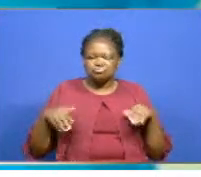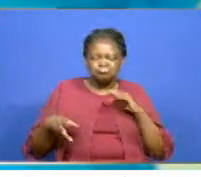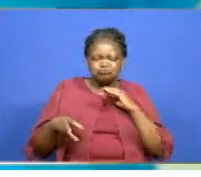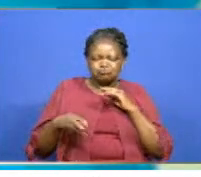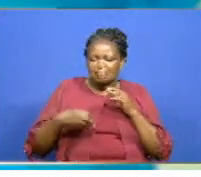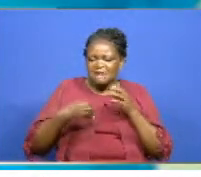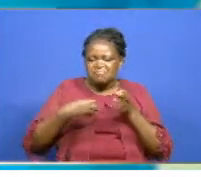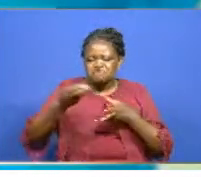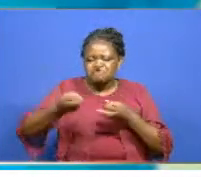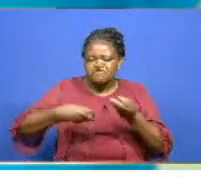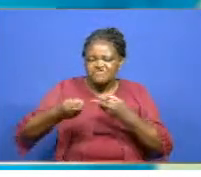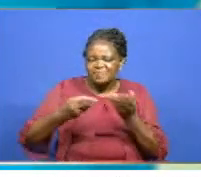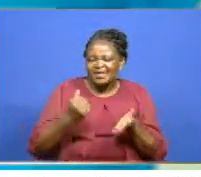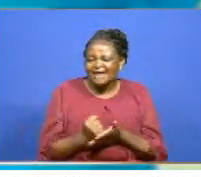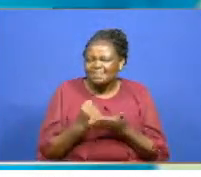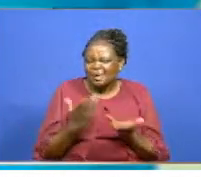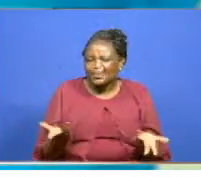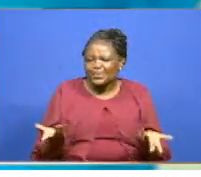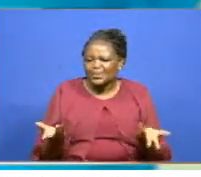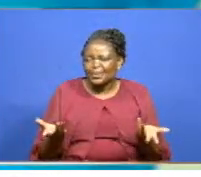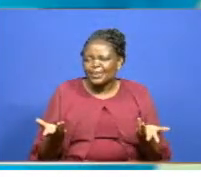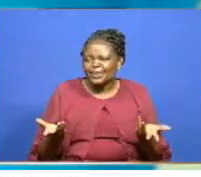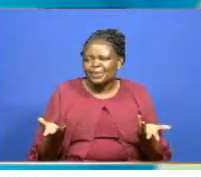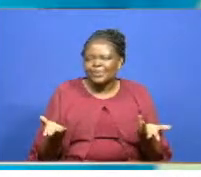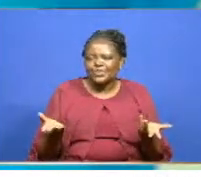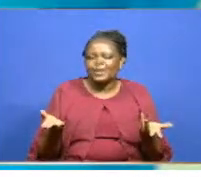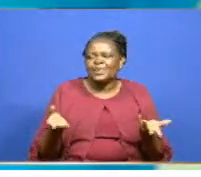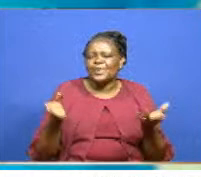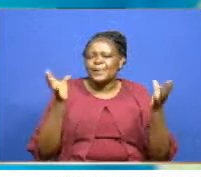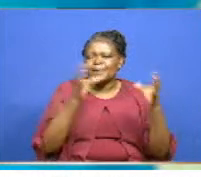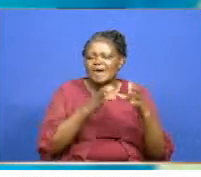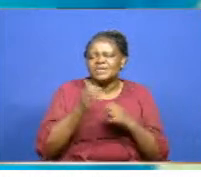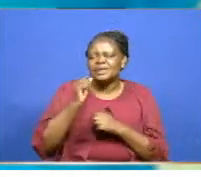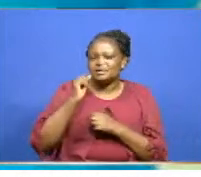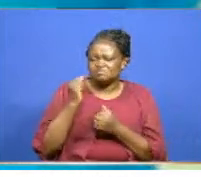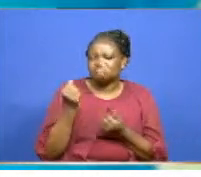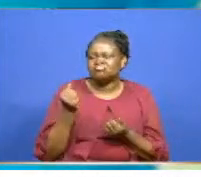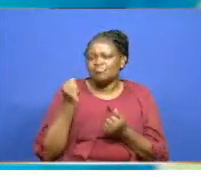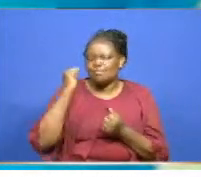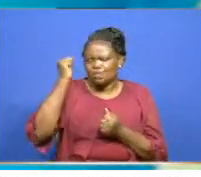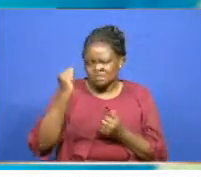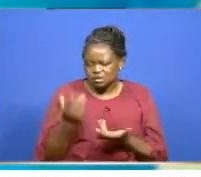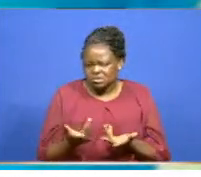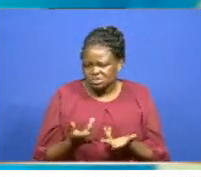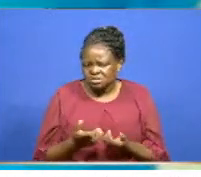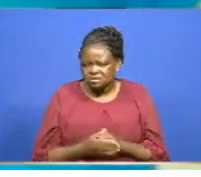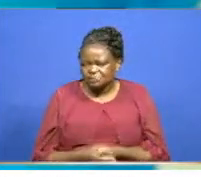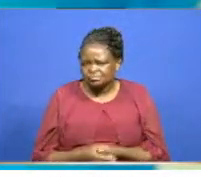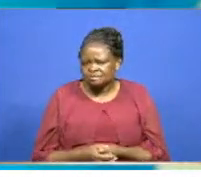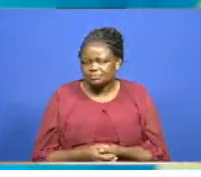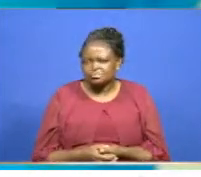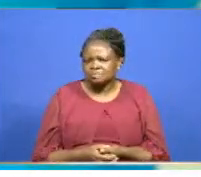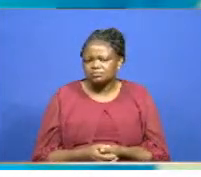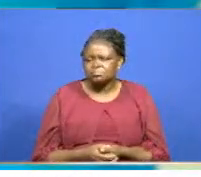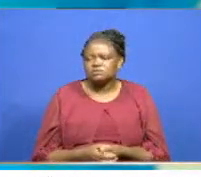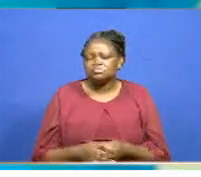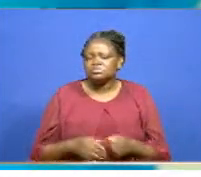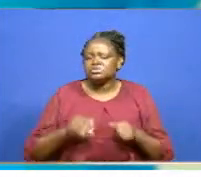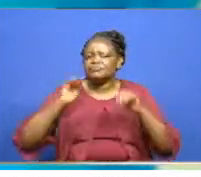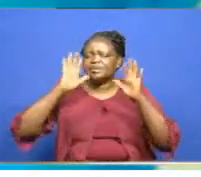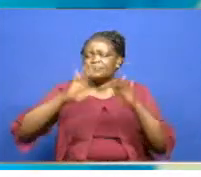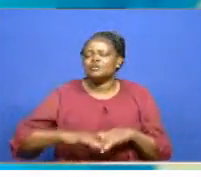handout itakusaidia namna gani? Mambo ya chama ni mambo secondary to development, to progress, to economic empowerment, to